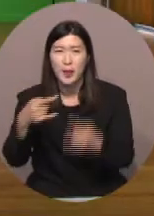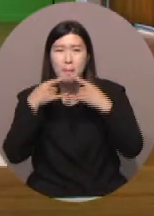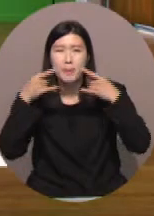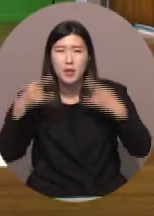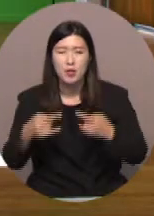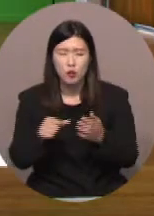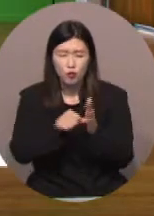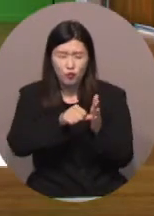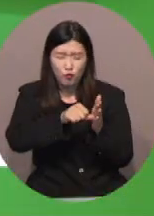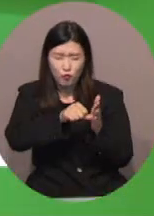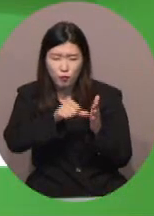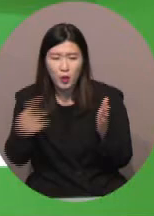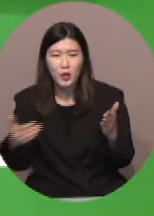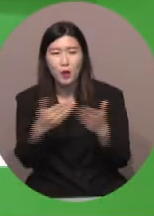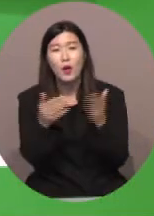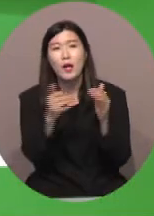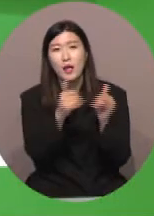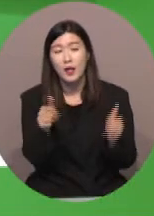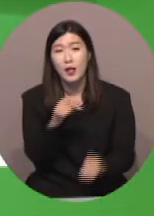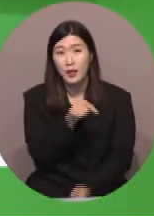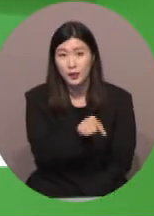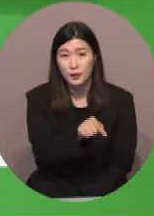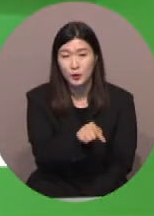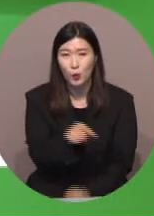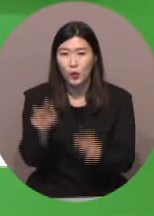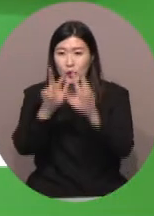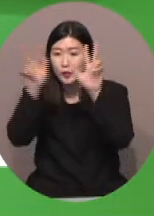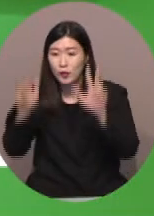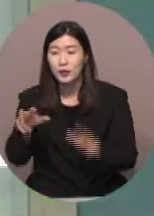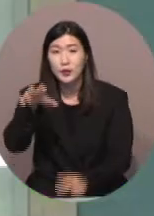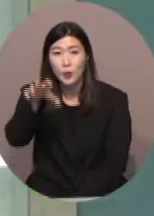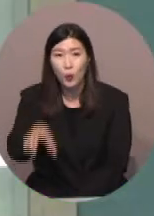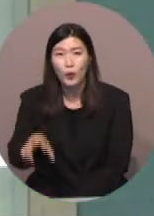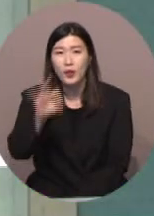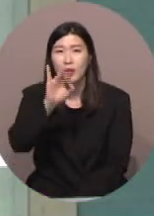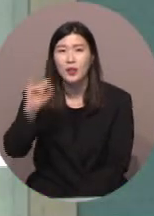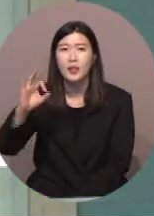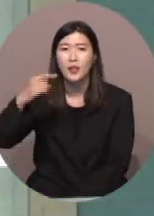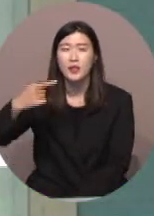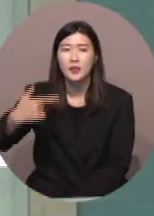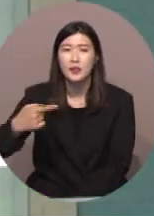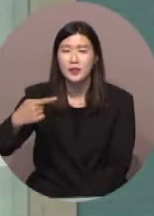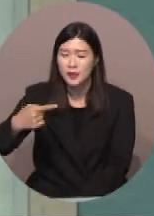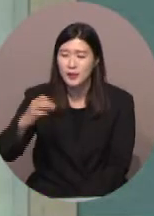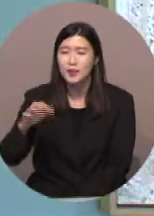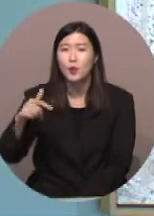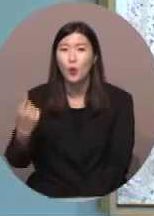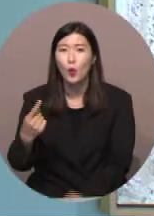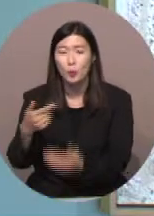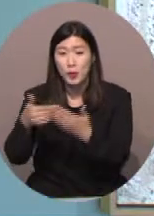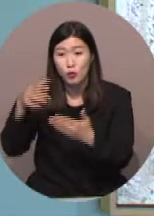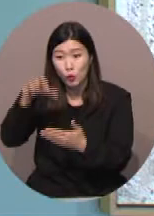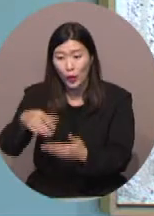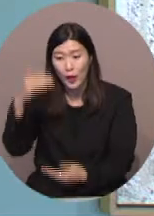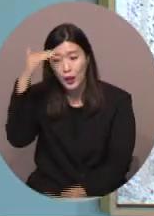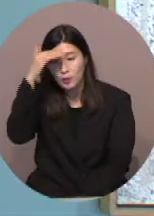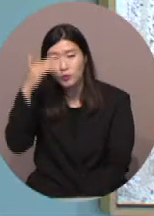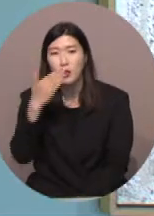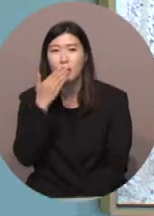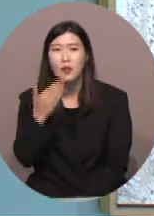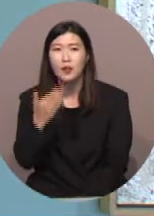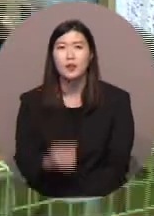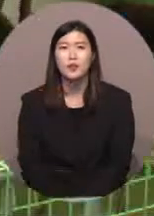프랑스에서 활동한 한국 미술의 거장의 작품을 전시한 파리의 마에스트로는 이응노 미술관에서 관람할 수